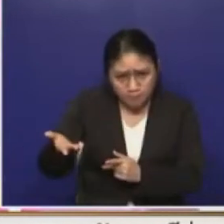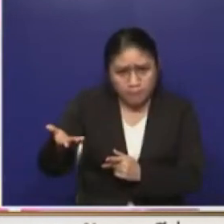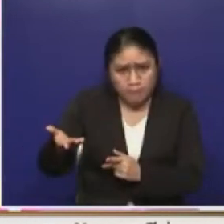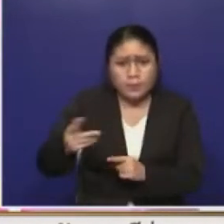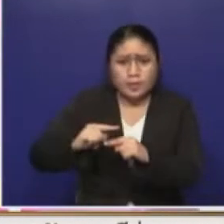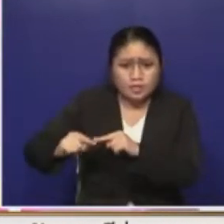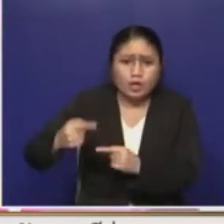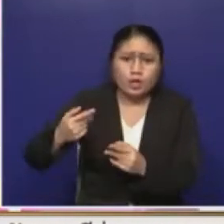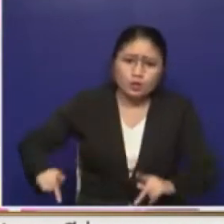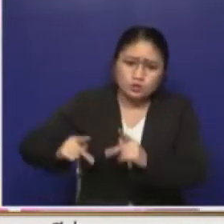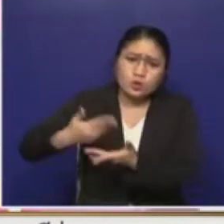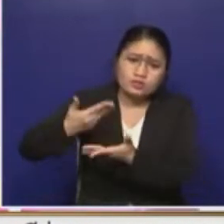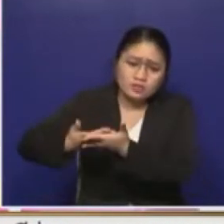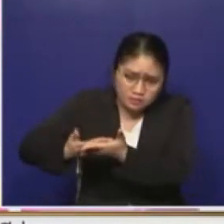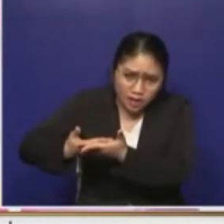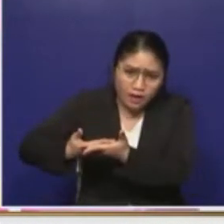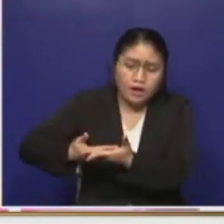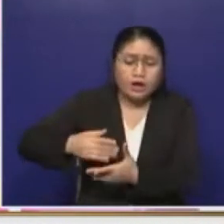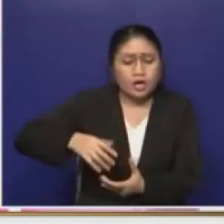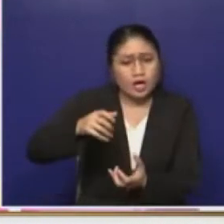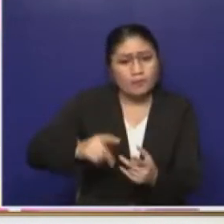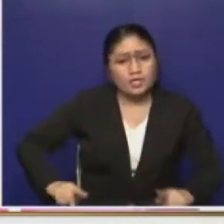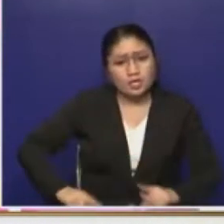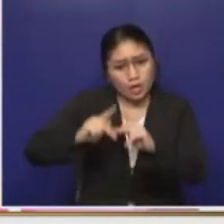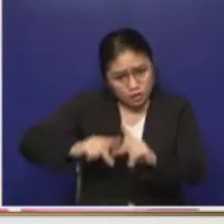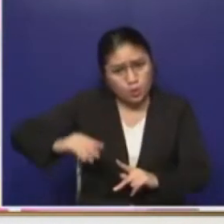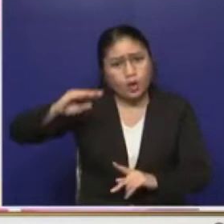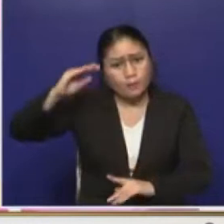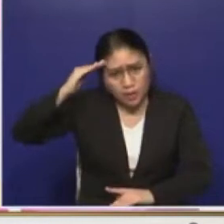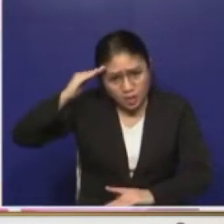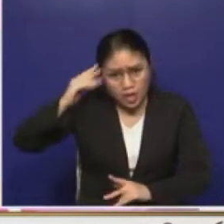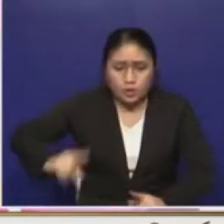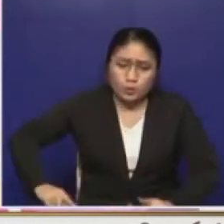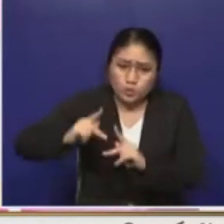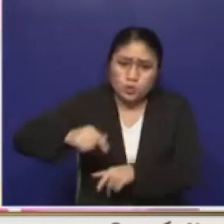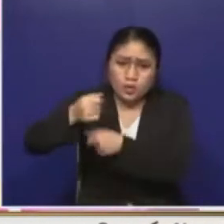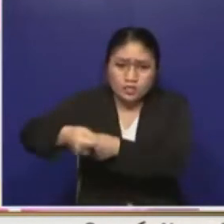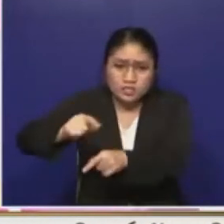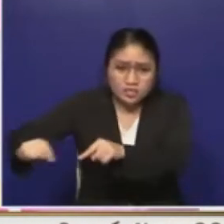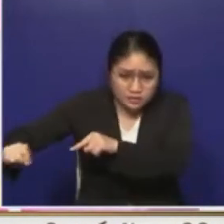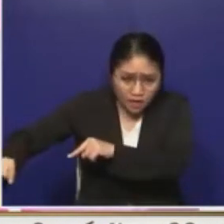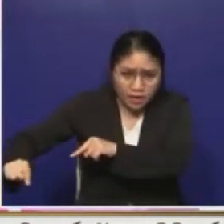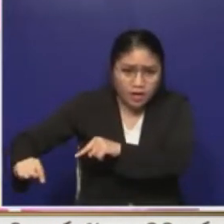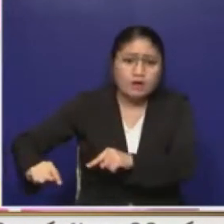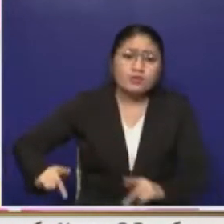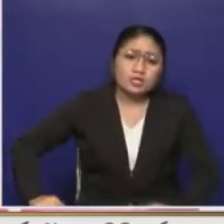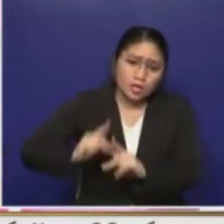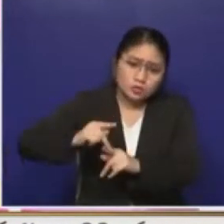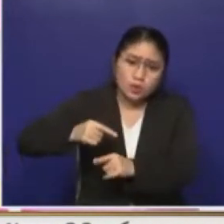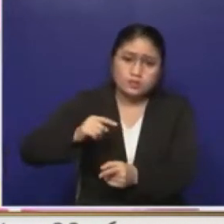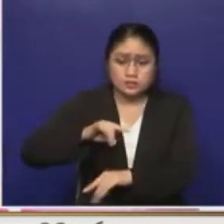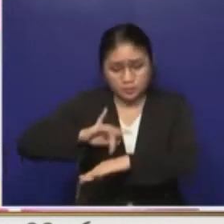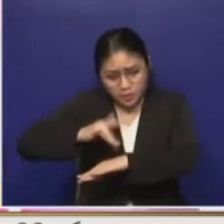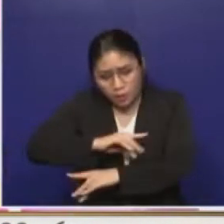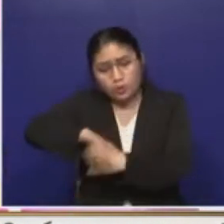การคลังนะครับกรมธนารักษ์ที่เป็นที่รับพัสดุแล้วก็ทางกระทรวงเกษตรนะครับกระทรวงทรัพยากรธรรมชาติสิ่งแวดล้อมได้ช่วย